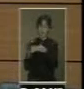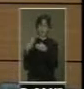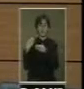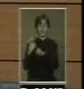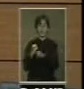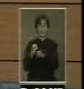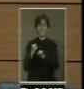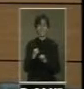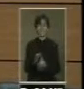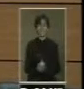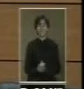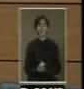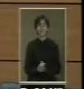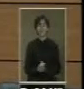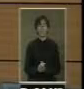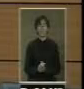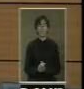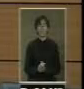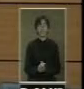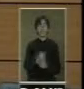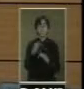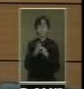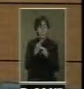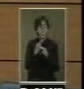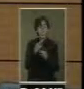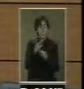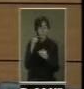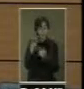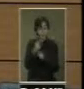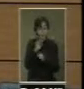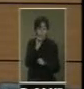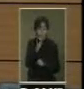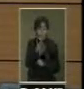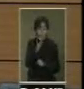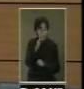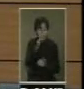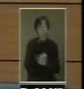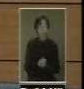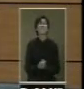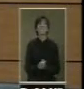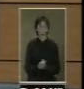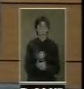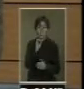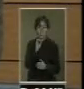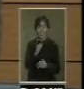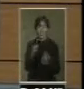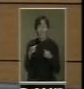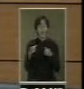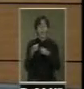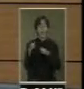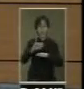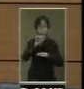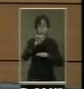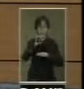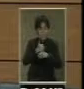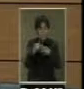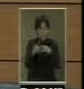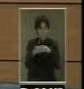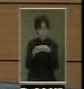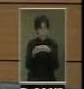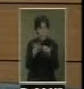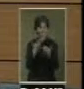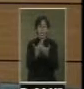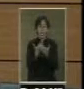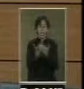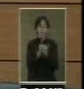ชาธิปัตย์แม้จะไม่เอ่ยชื่อพรรคประชาธิปัตย์แต่ได้บอกว่ามีพรรคการเมืองพรรคหนึ่งรับ